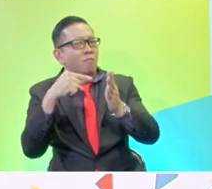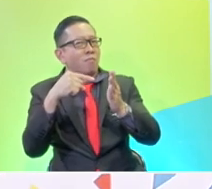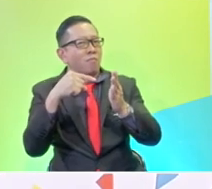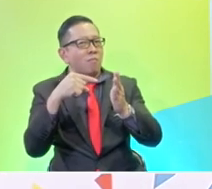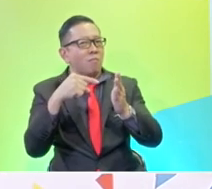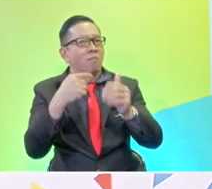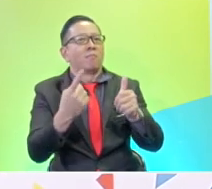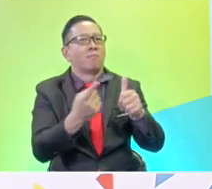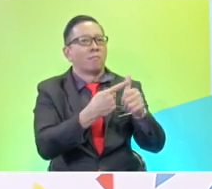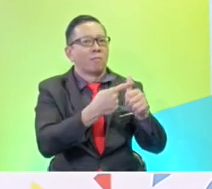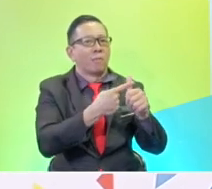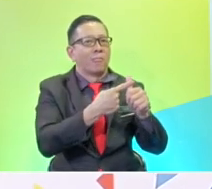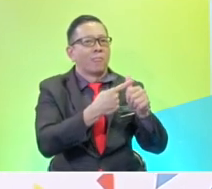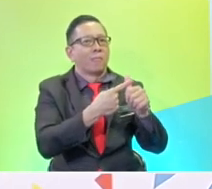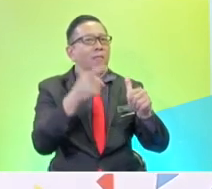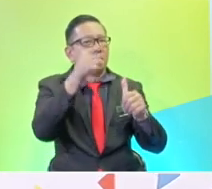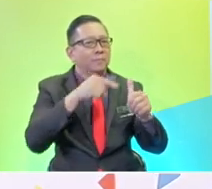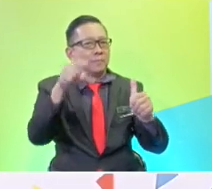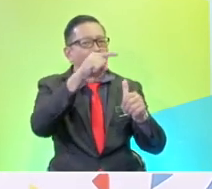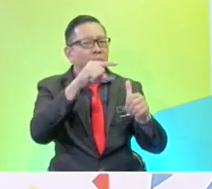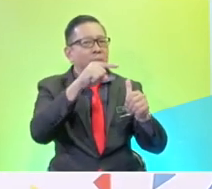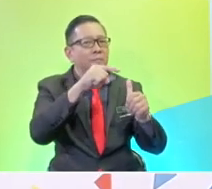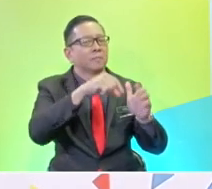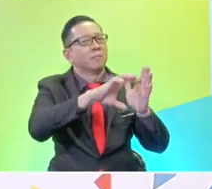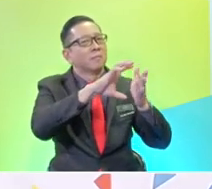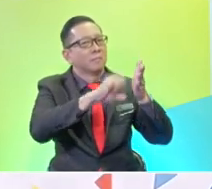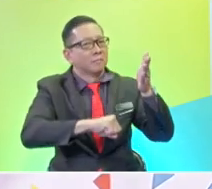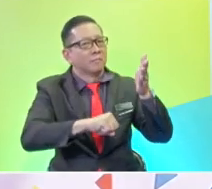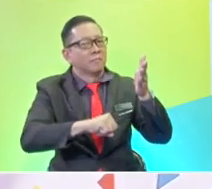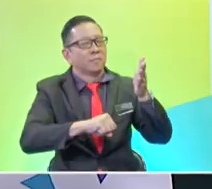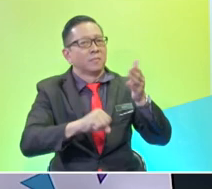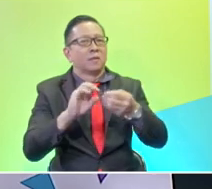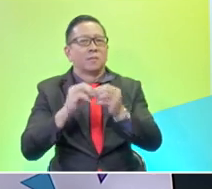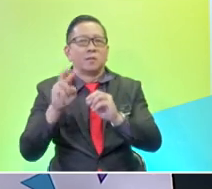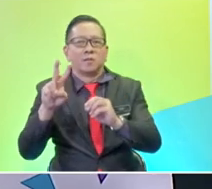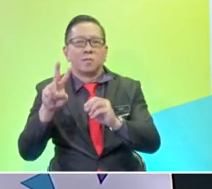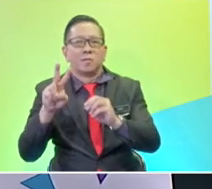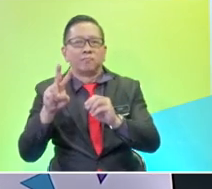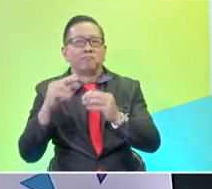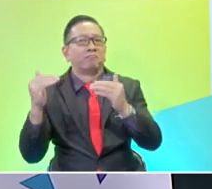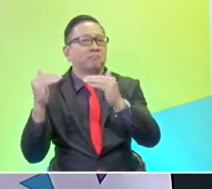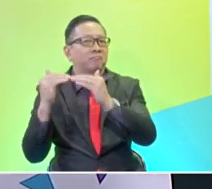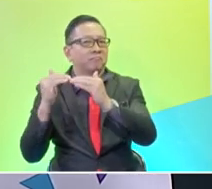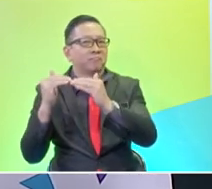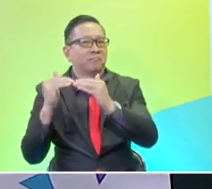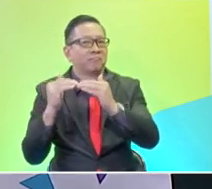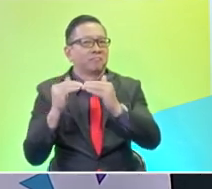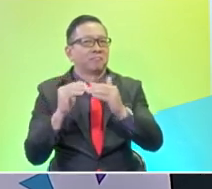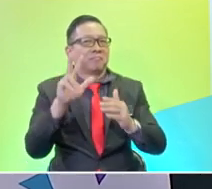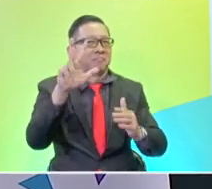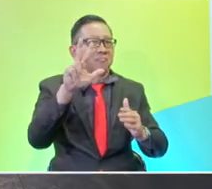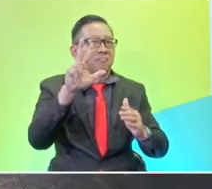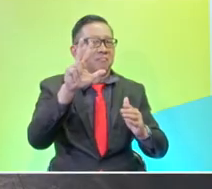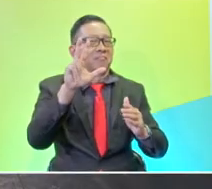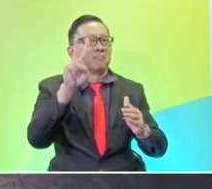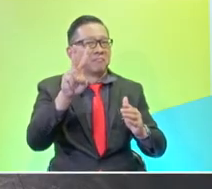membulatkan simbol tolak yang kedua membulatkan simbol sama dengan dalam masa tinggal lagi tiga